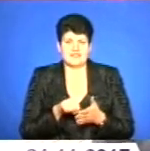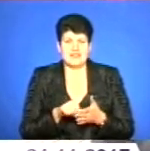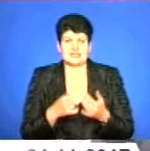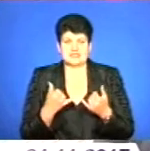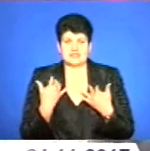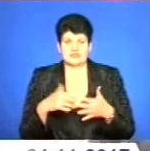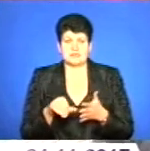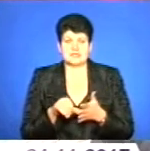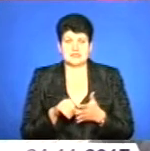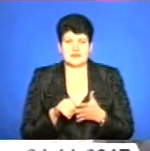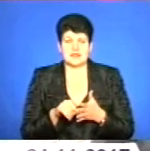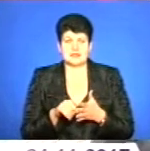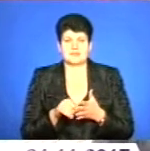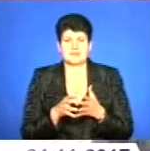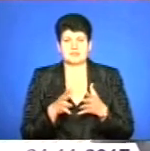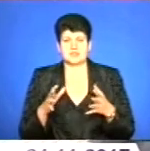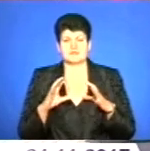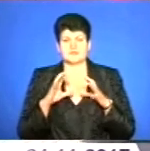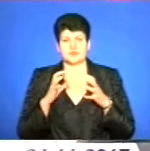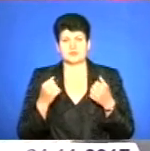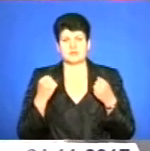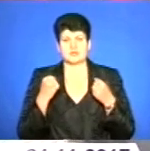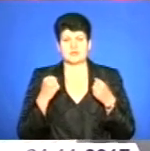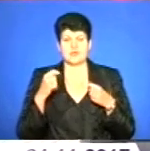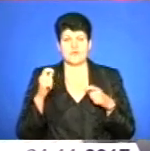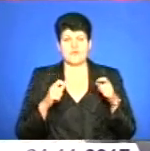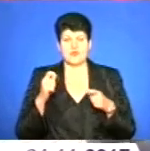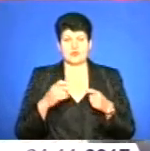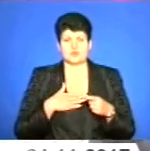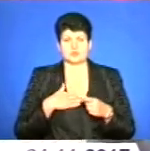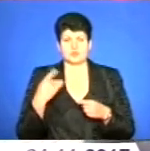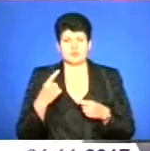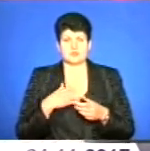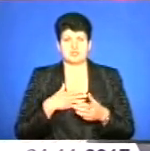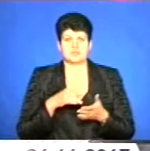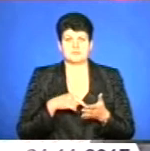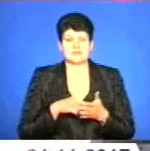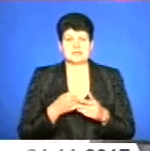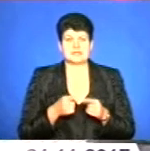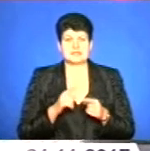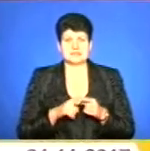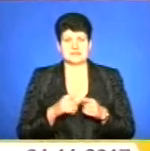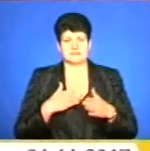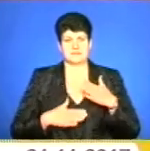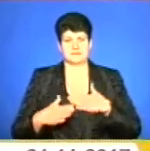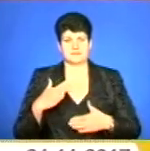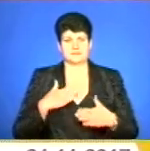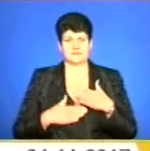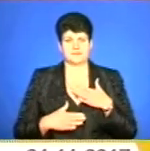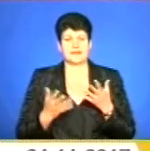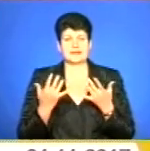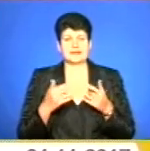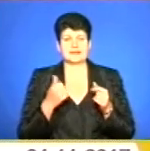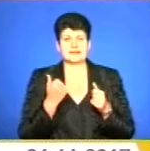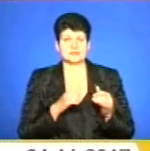на найбільших світових спортивних форумах нашу область, наше місто. Це, звичайно, не може не радувати. Кілька тижнів